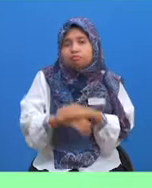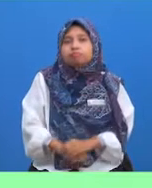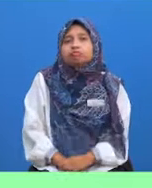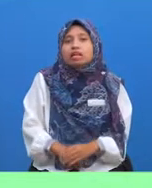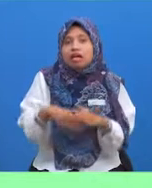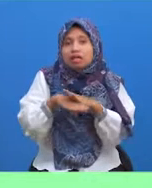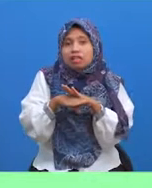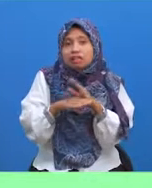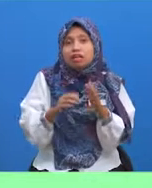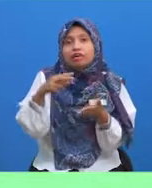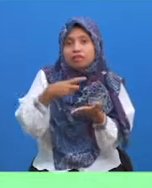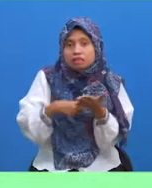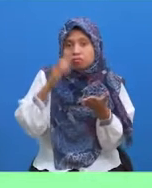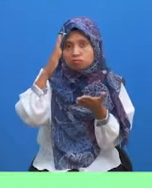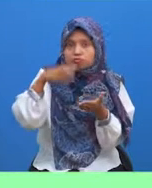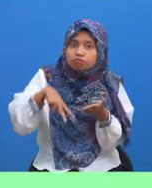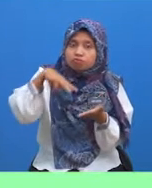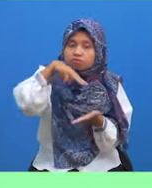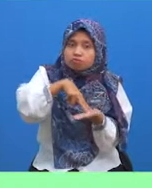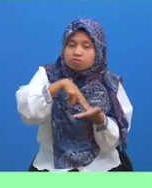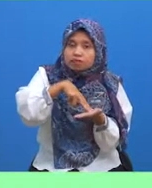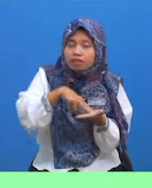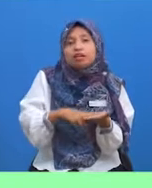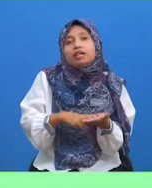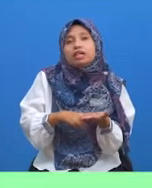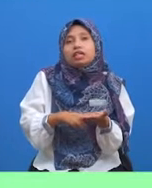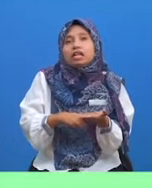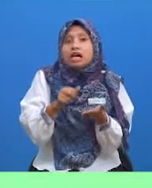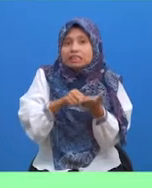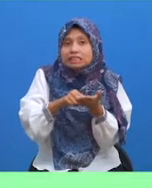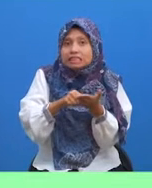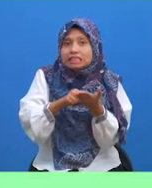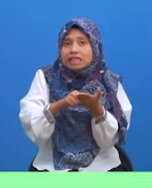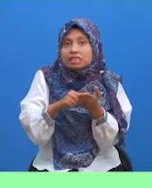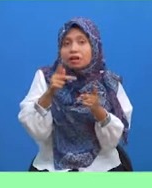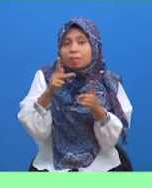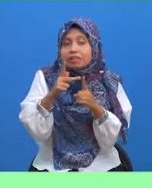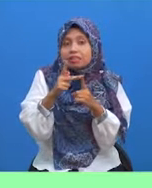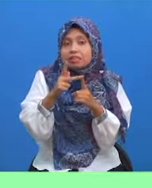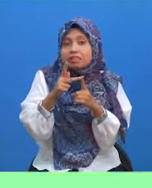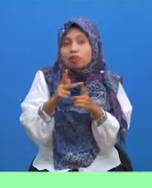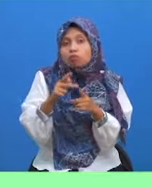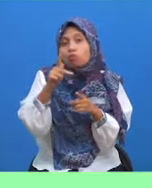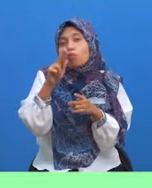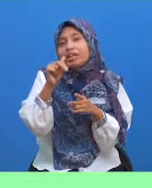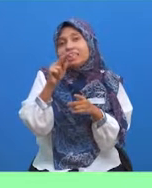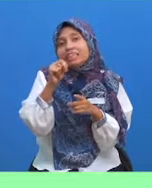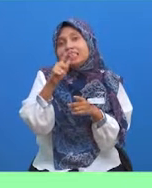harga akan naik yang keempat kesan ke atas quantity diminta